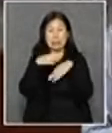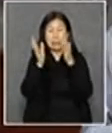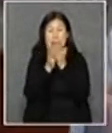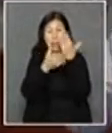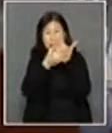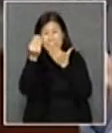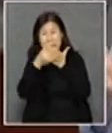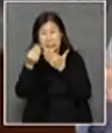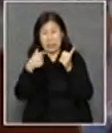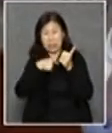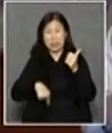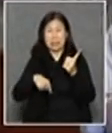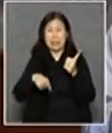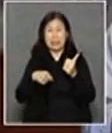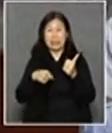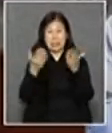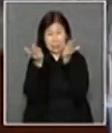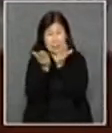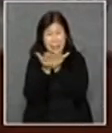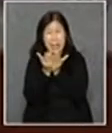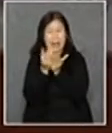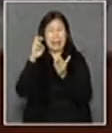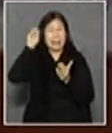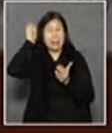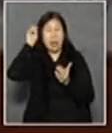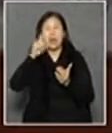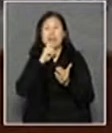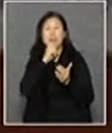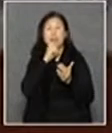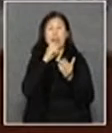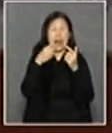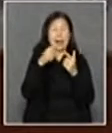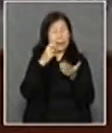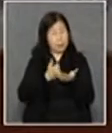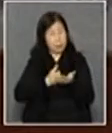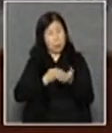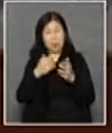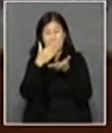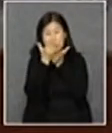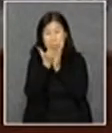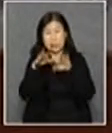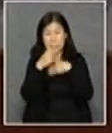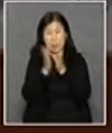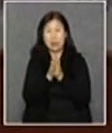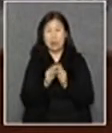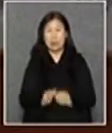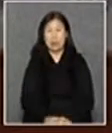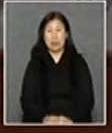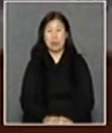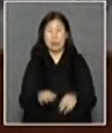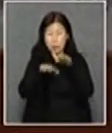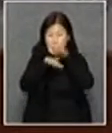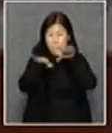姐所說考推理、考證明、考這個那麼簡單的東西。它是很多東西裡面就真的不是一